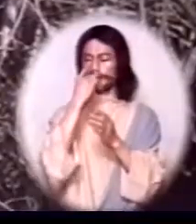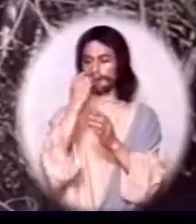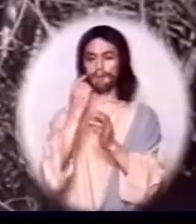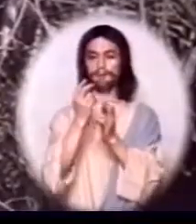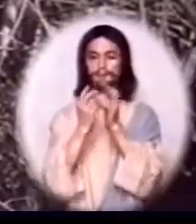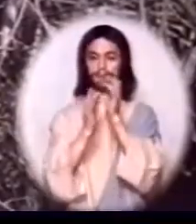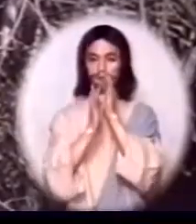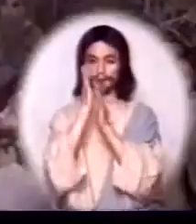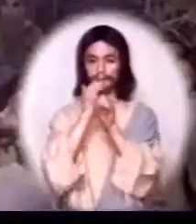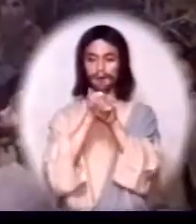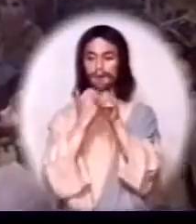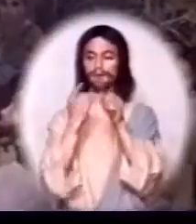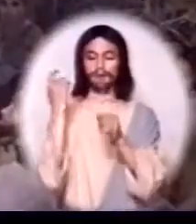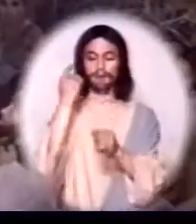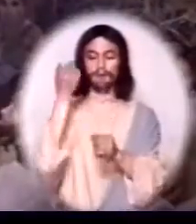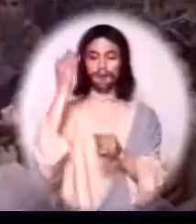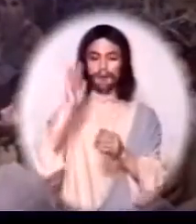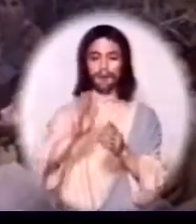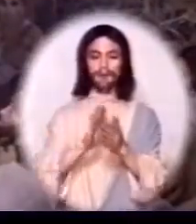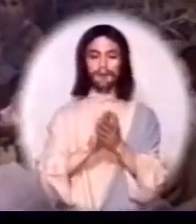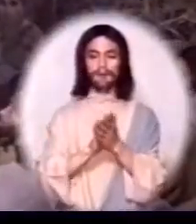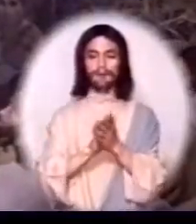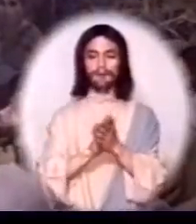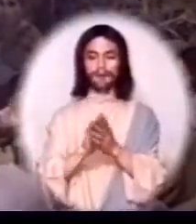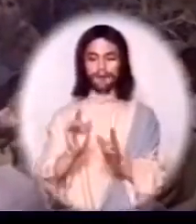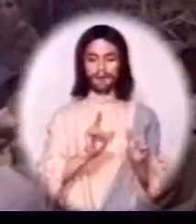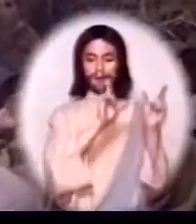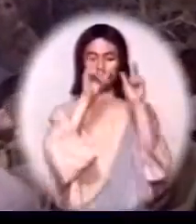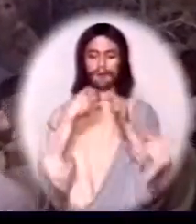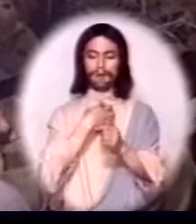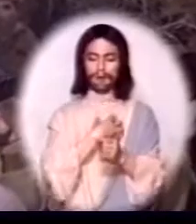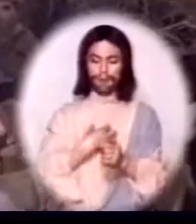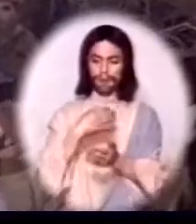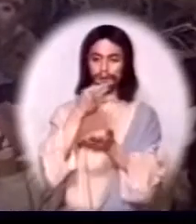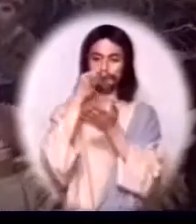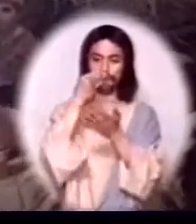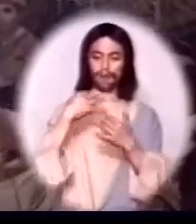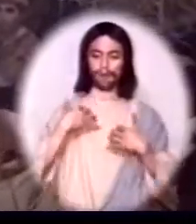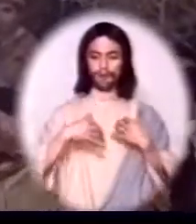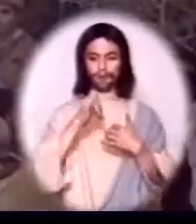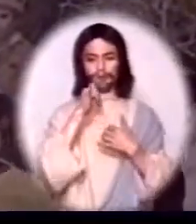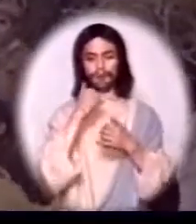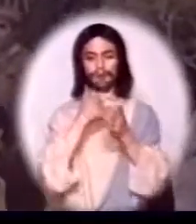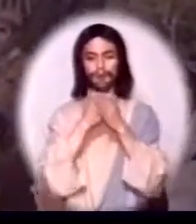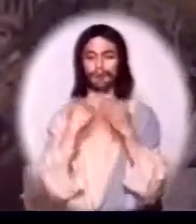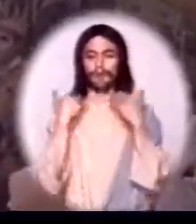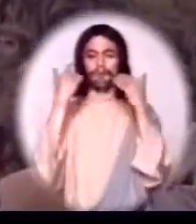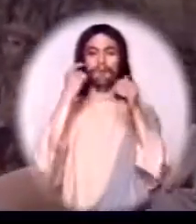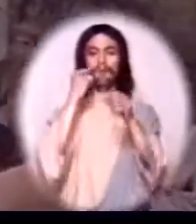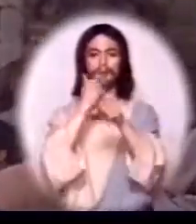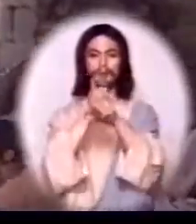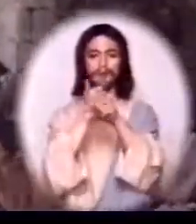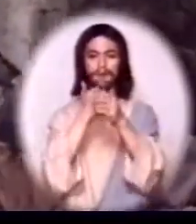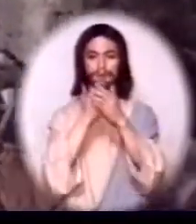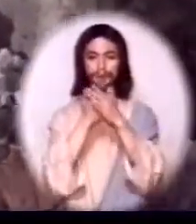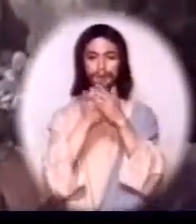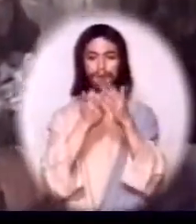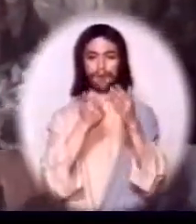가시떨기에 뿌리운 씨는 말씀을 듣긴 들었으나 생활의 염려와 재물과 쾌락에 빠져 자라지